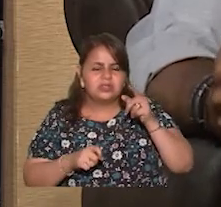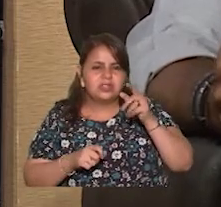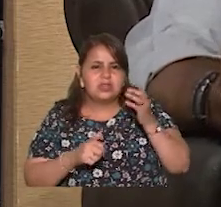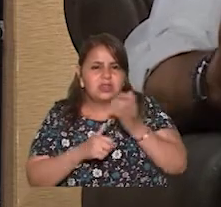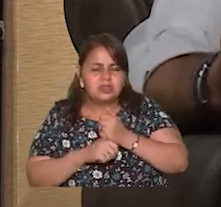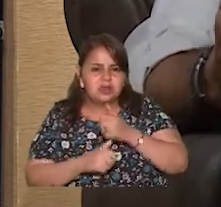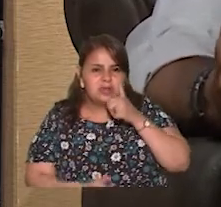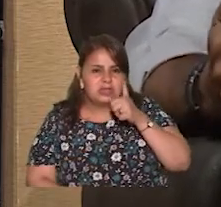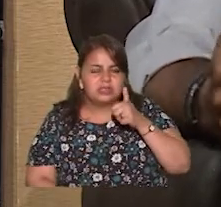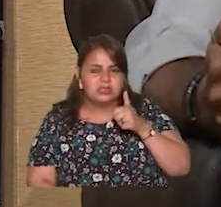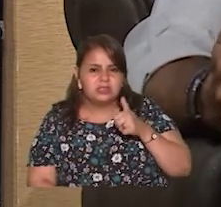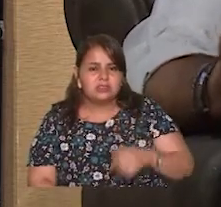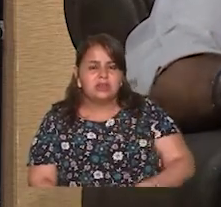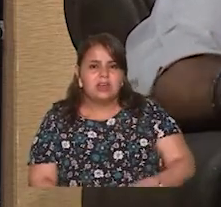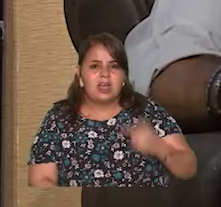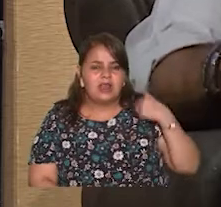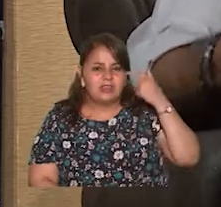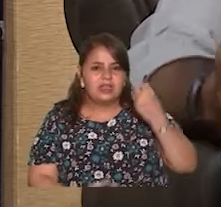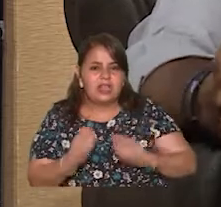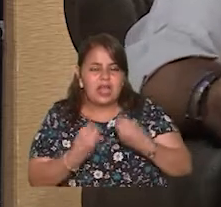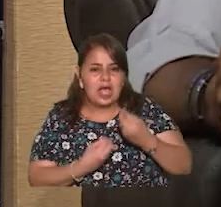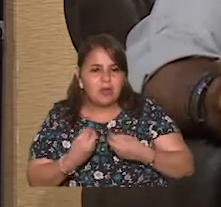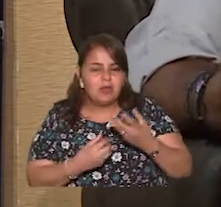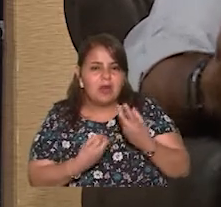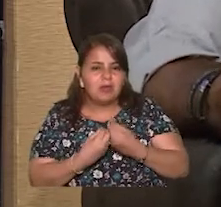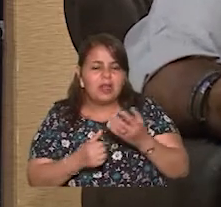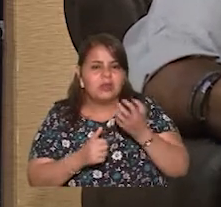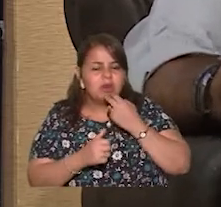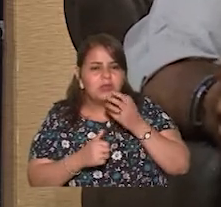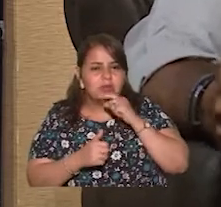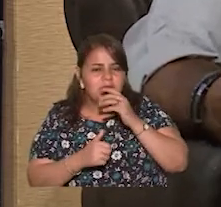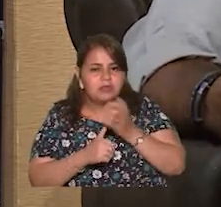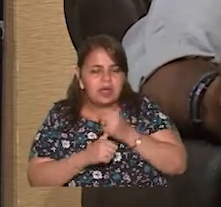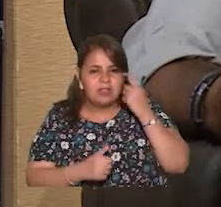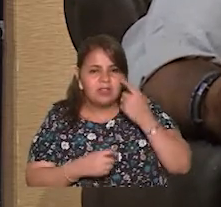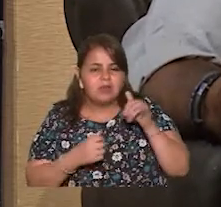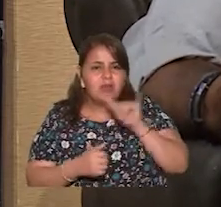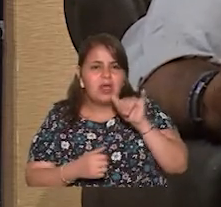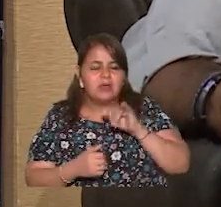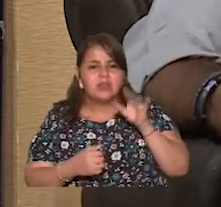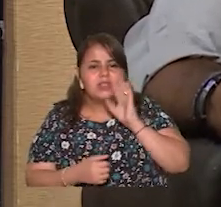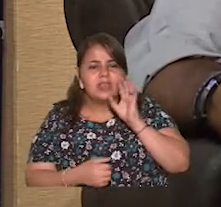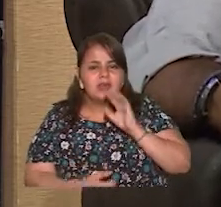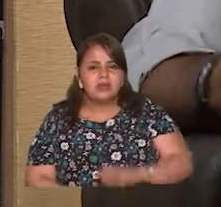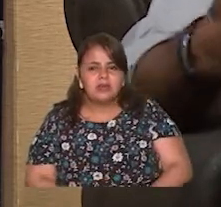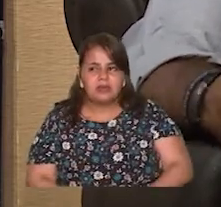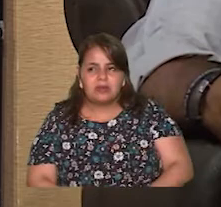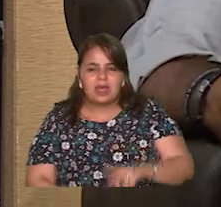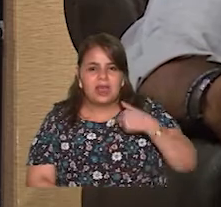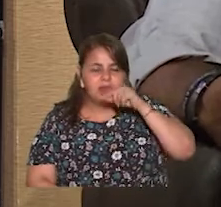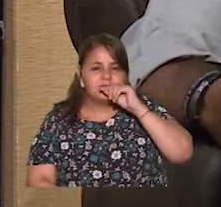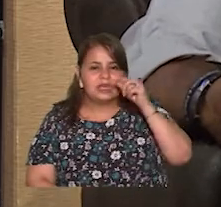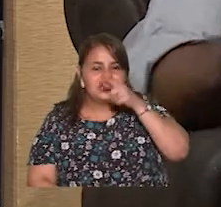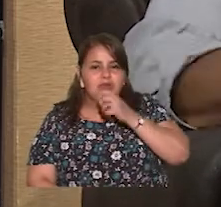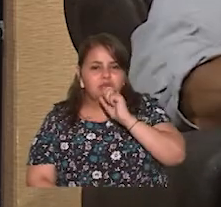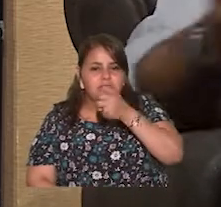أصحاء وهم فعلا عارفين يتعاملوا مع بعض وتعلموا عن التربية، دايما بقول من فضلكم يا جماعة تعلموا، حضرتك عشان تبقي مذيعة أو أنا عشان أبقى